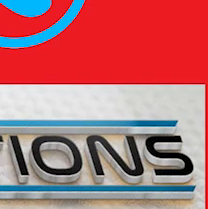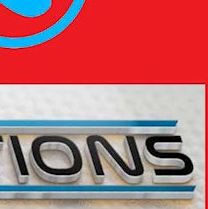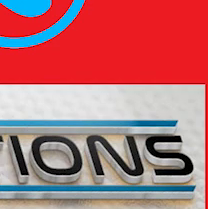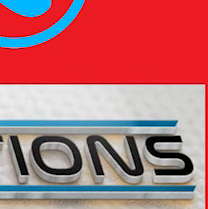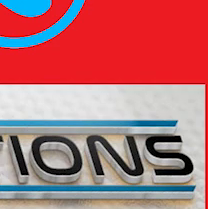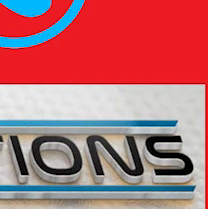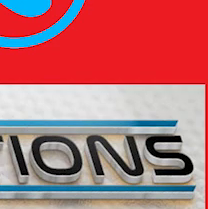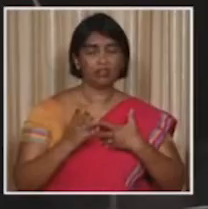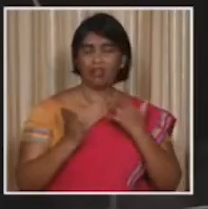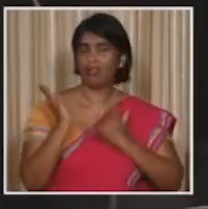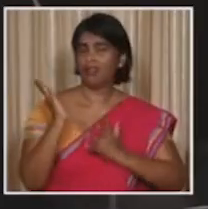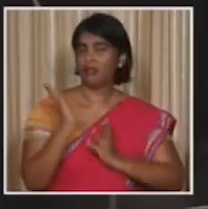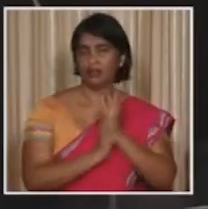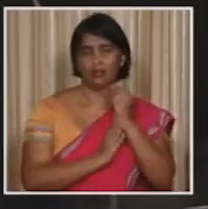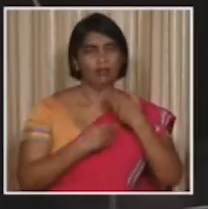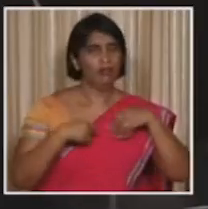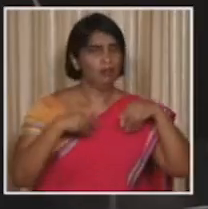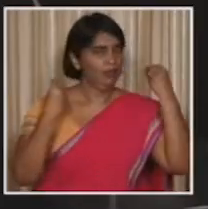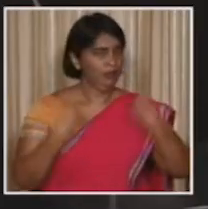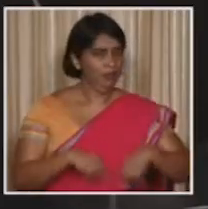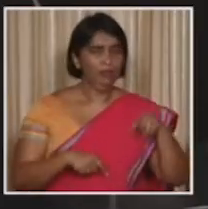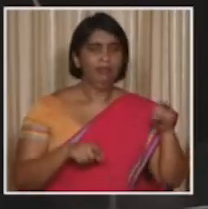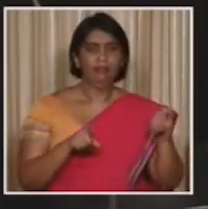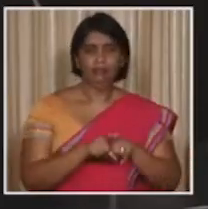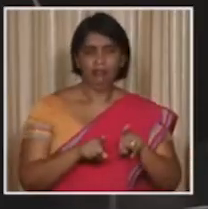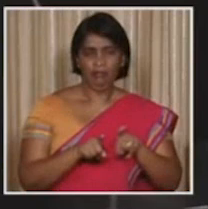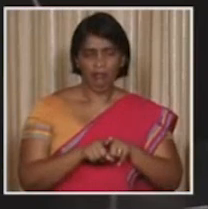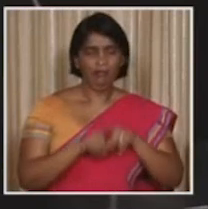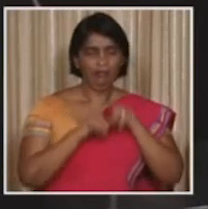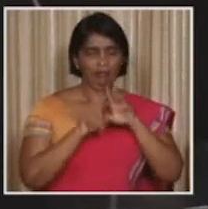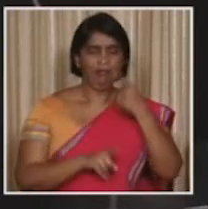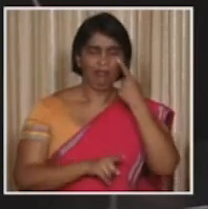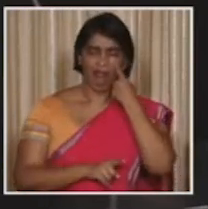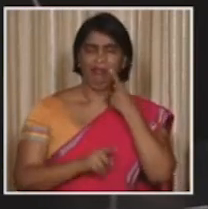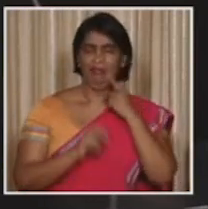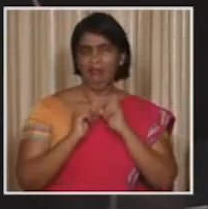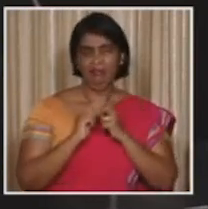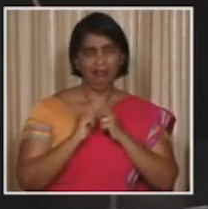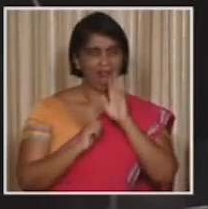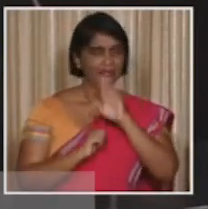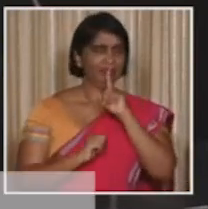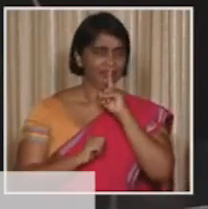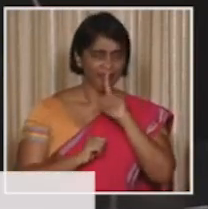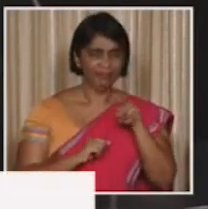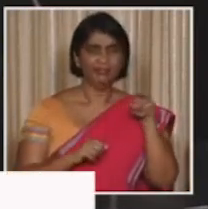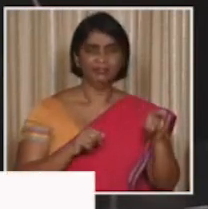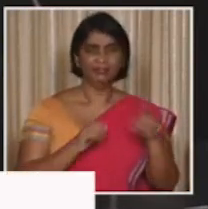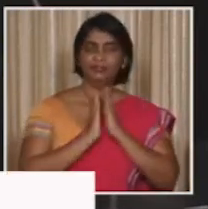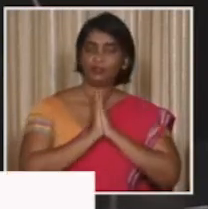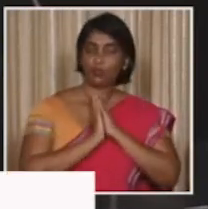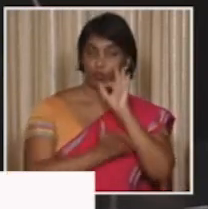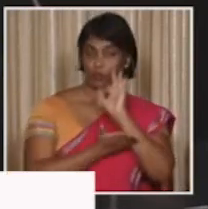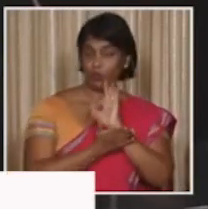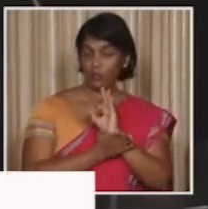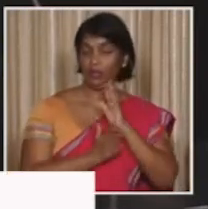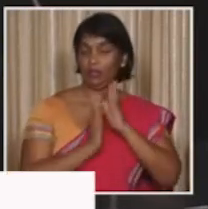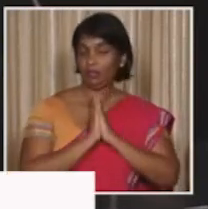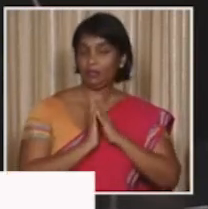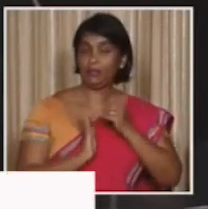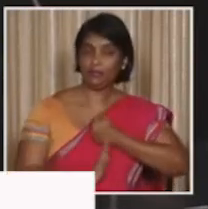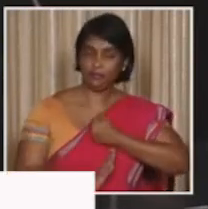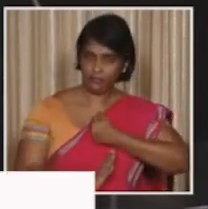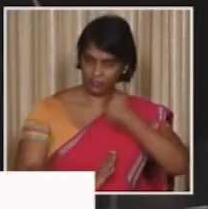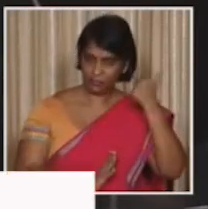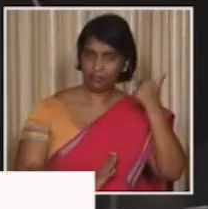077 91 400 72. இந்த நாட்டினுடைய பௌத்தத்துக்கான முன்னுரிமை என்பதற்கு அப்பால் நீங்கள் ஏனைய மதங்களை நசுக்குவதும்,